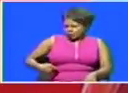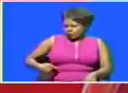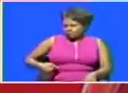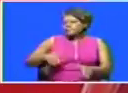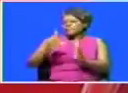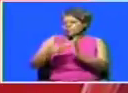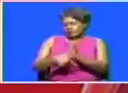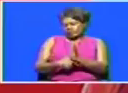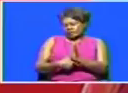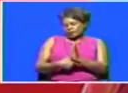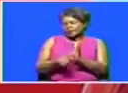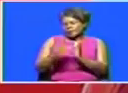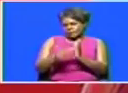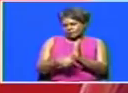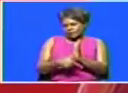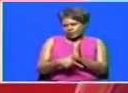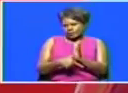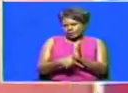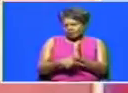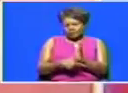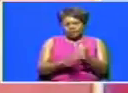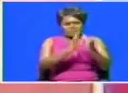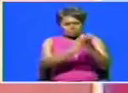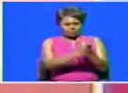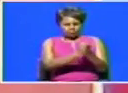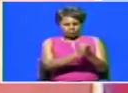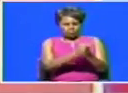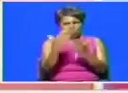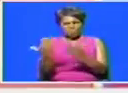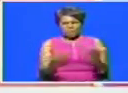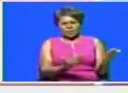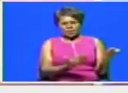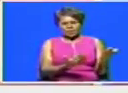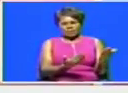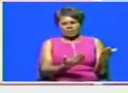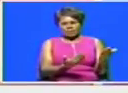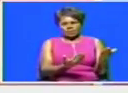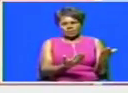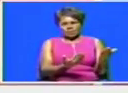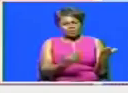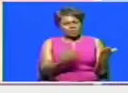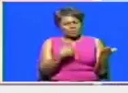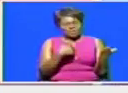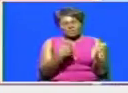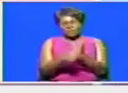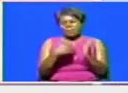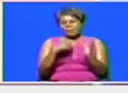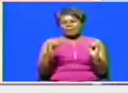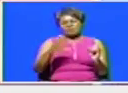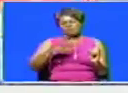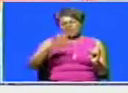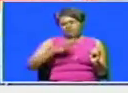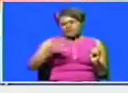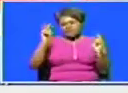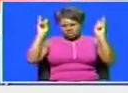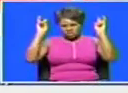kuliangazia swala hilo sasa hivi na Bikifimbo. Shikamo Bikifimbo. Maraba. Karibu sana. Asante. Mshindaji. Alhamdulillah sina neno. Mada